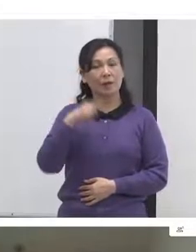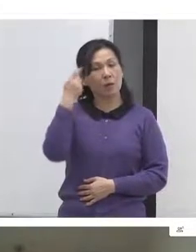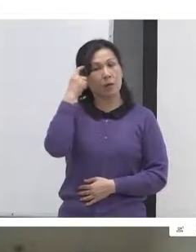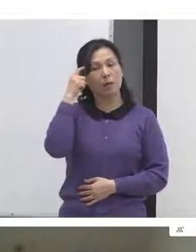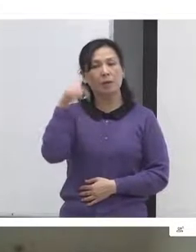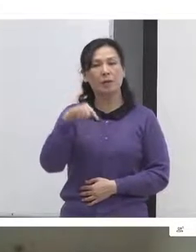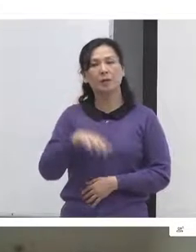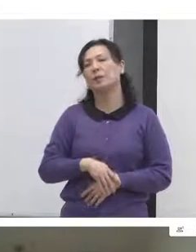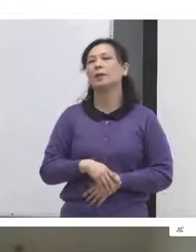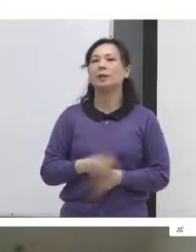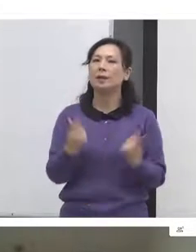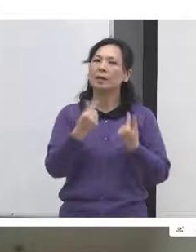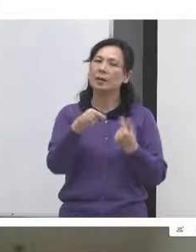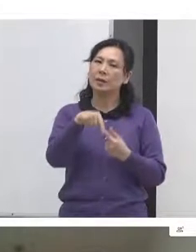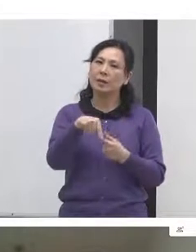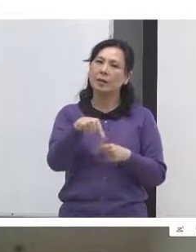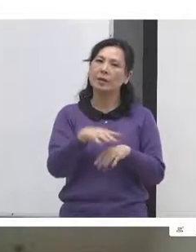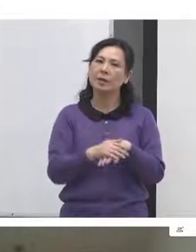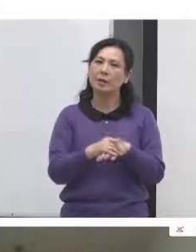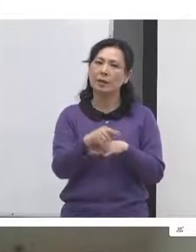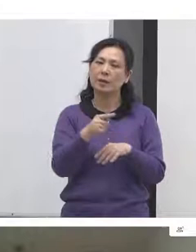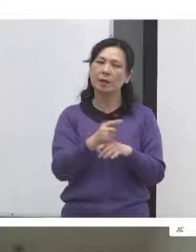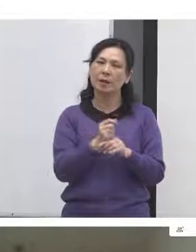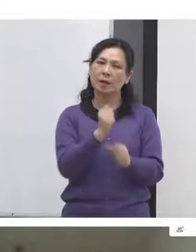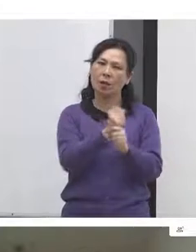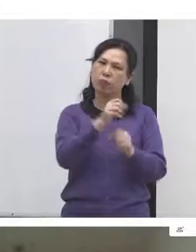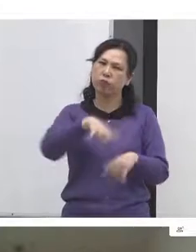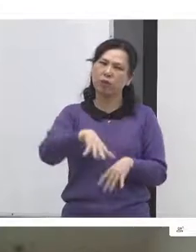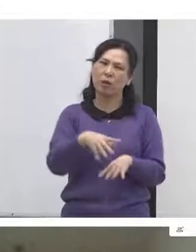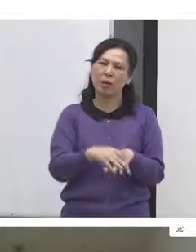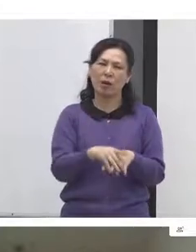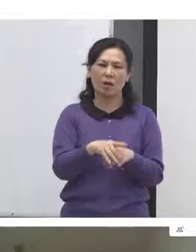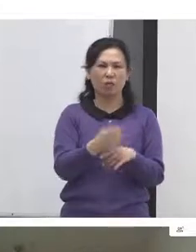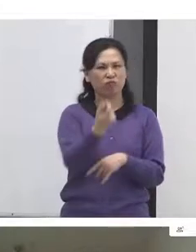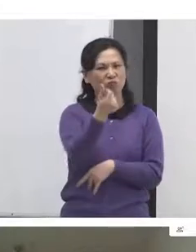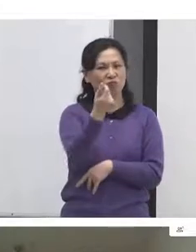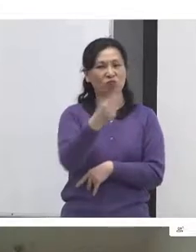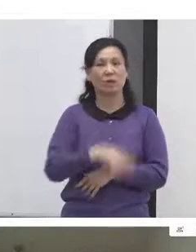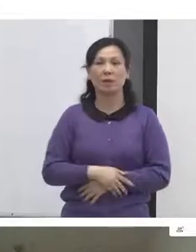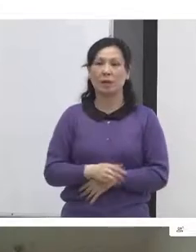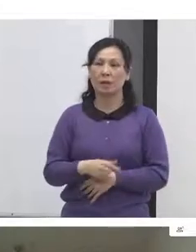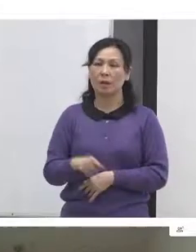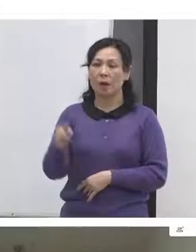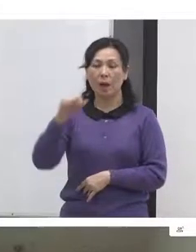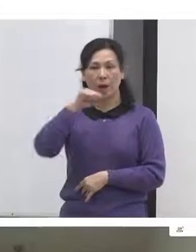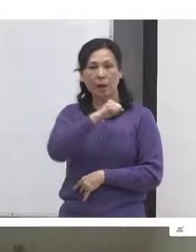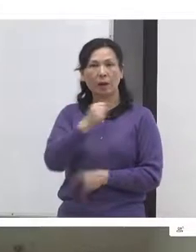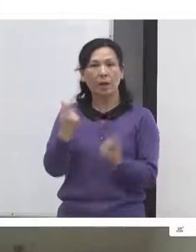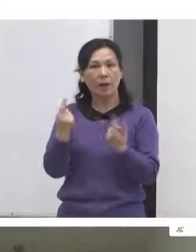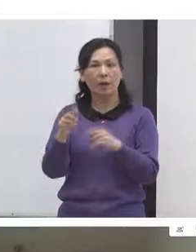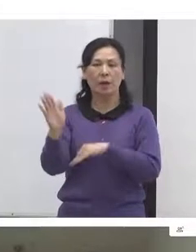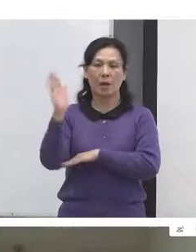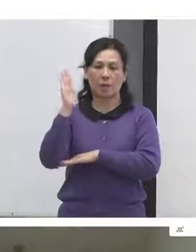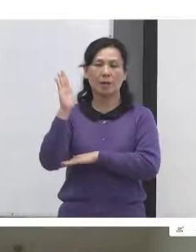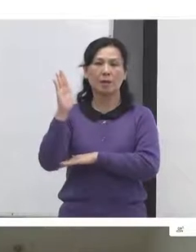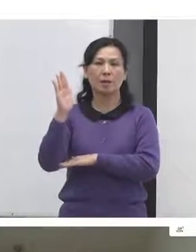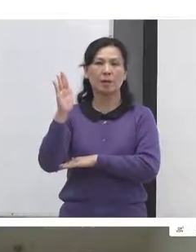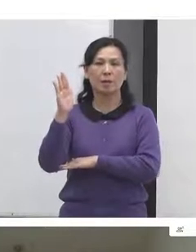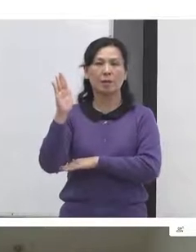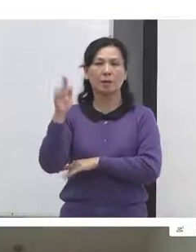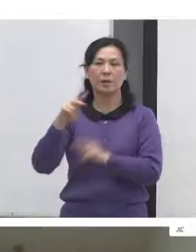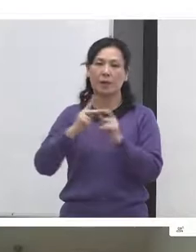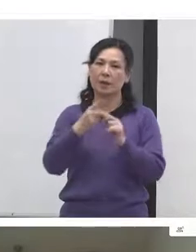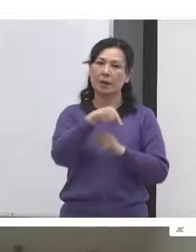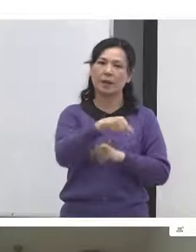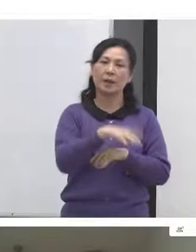们这样的 successful story 其实不多，那像台湾的话，其实也可以政府单位去跟民